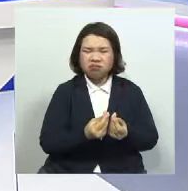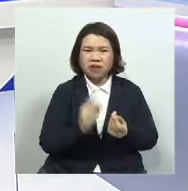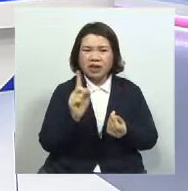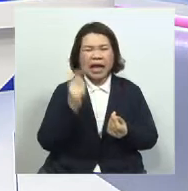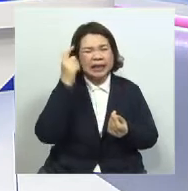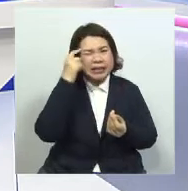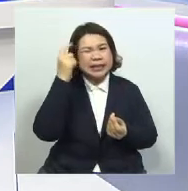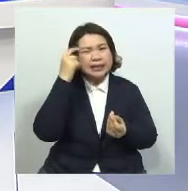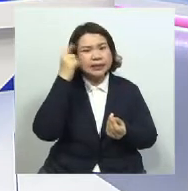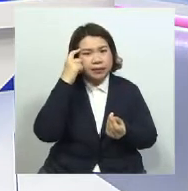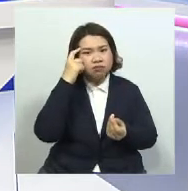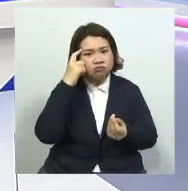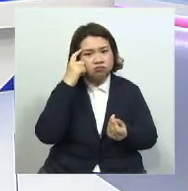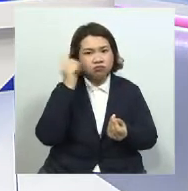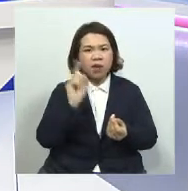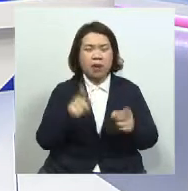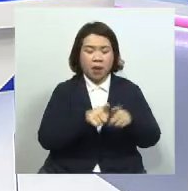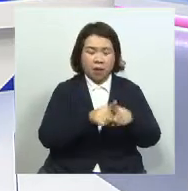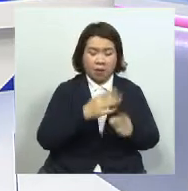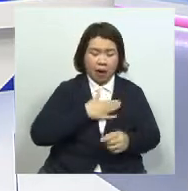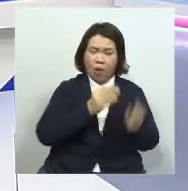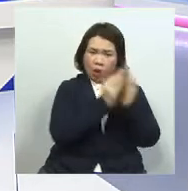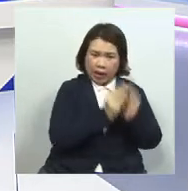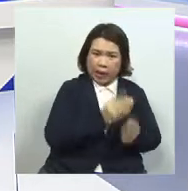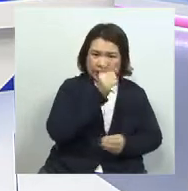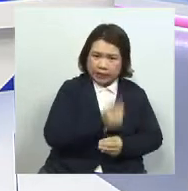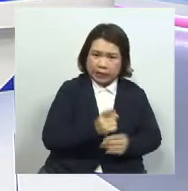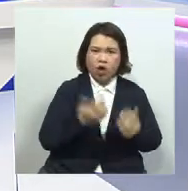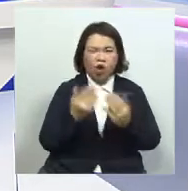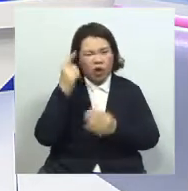องของการตั้งสมมติฐานจากกรอบตัวเลขที่เราได้คะแนนดิบมานั่นเองนะคะ